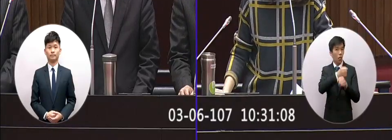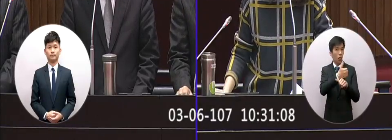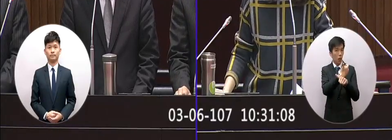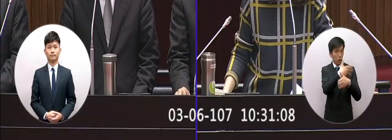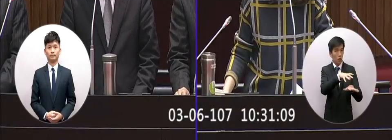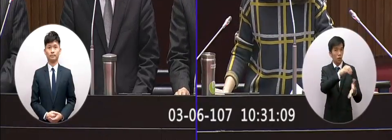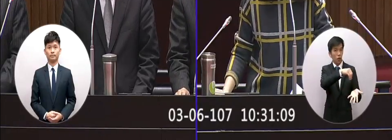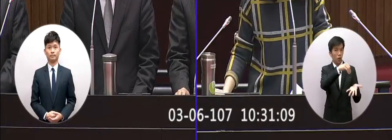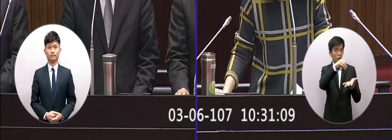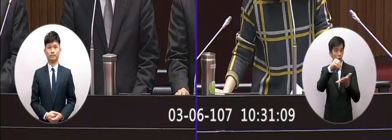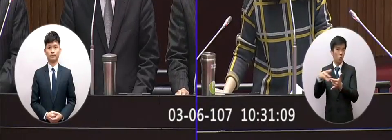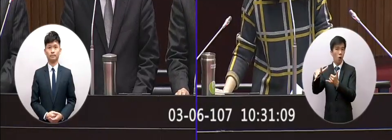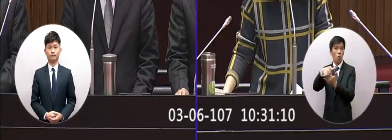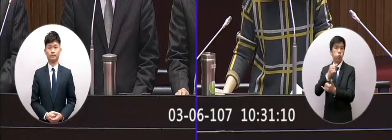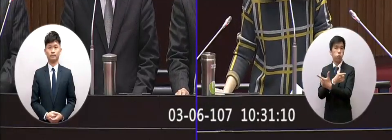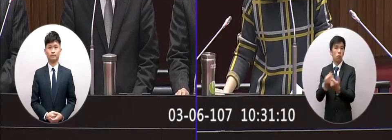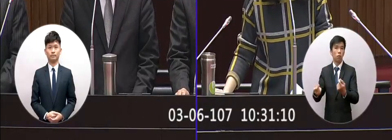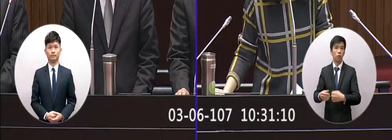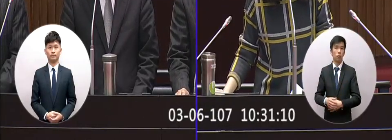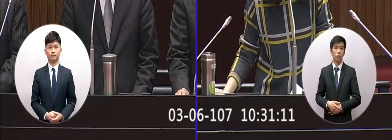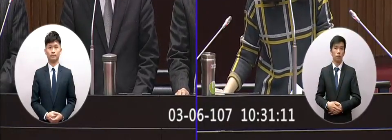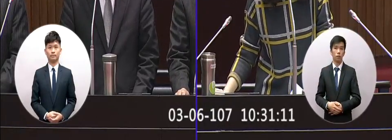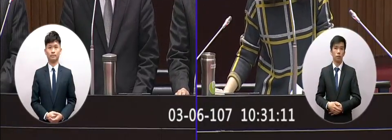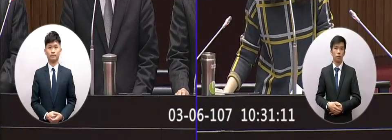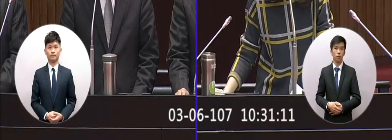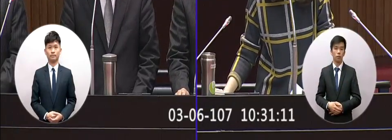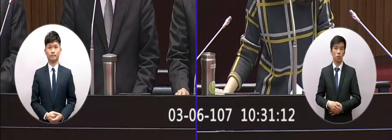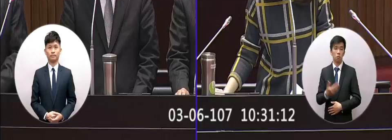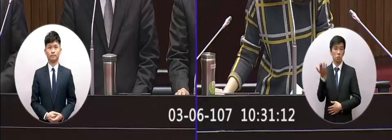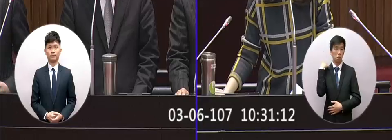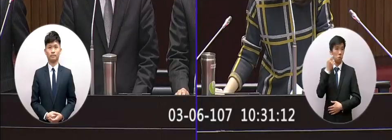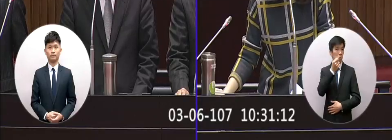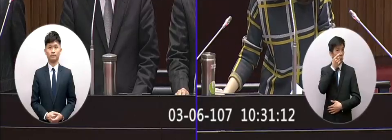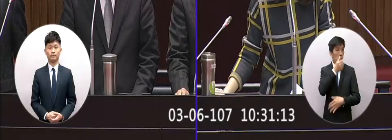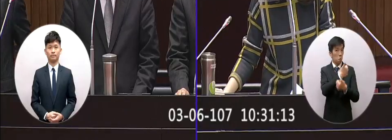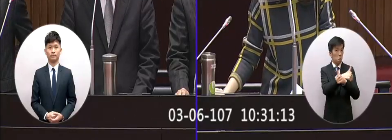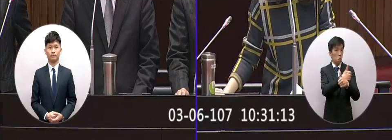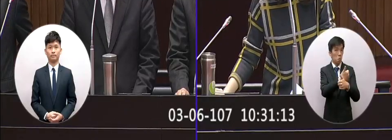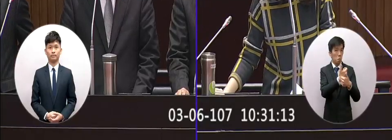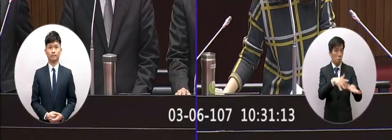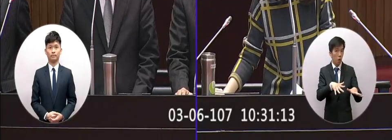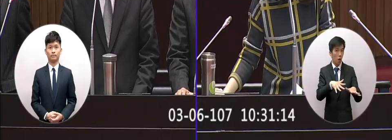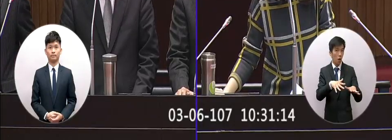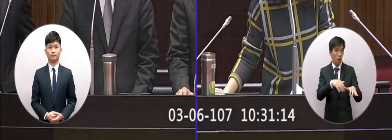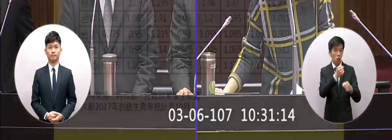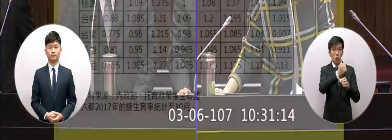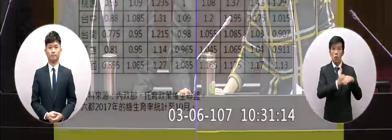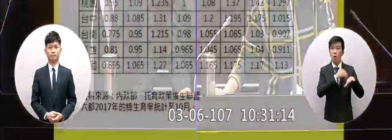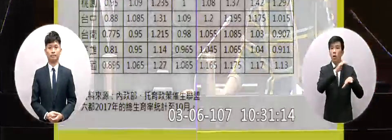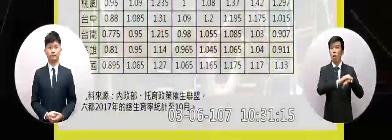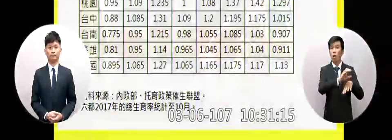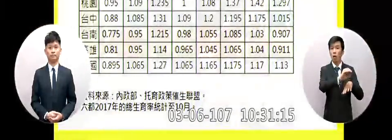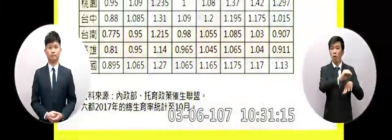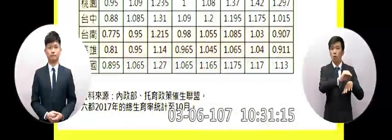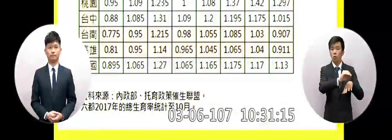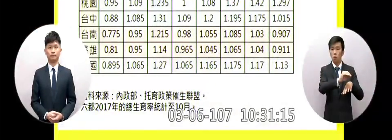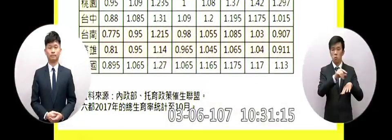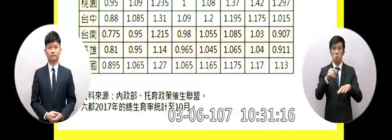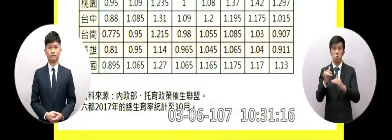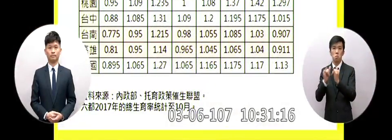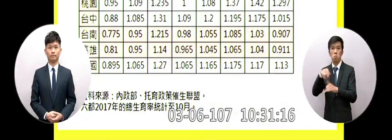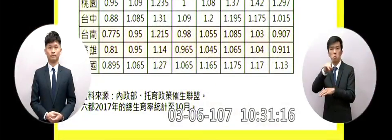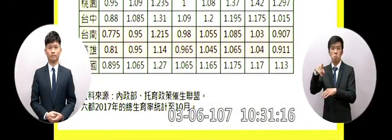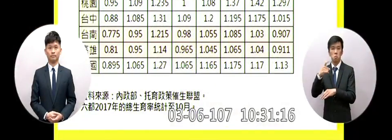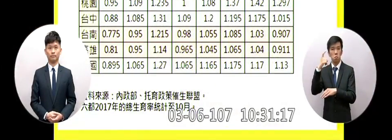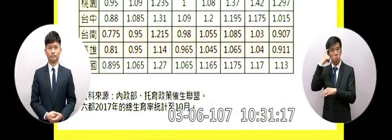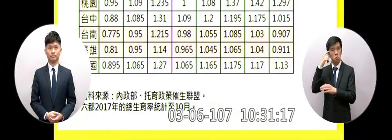施行到全国嘛那这个台南的经验到底有没有成功这件事情大家就会来看嘛那其实台